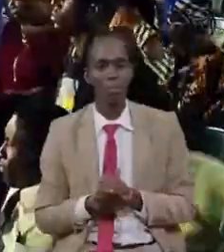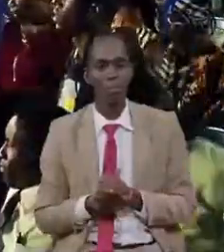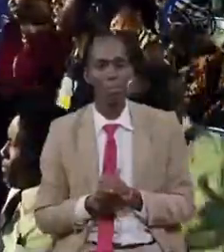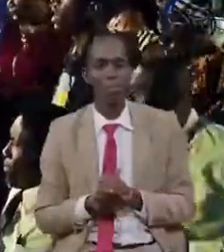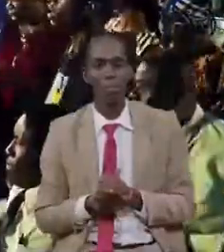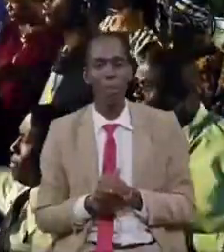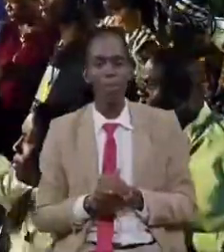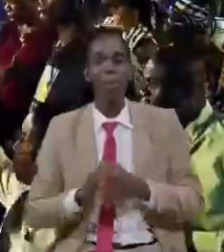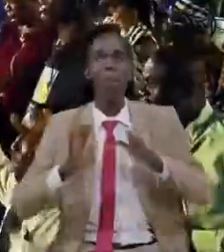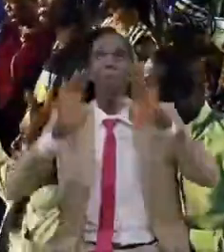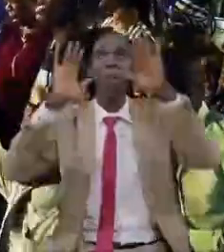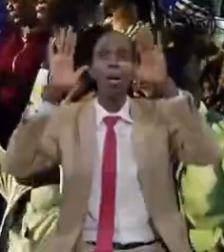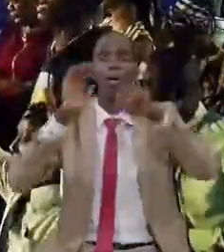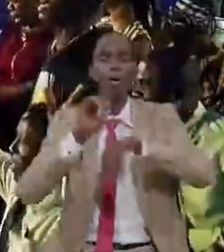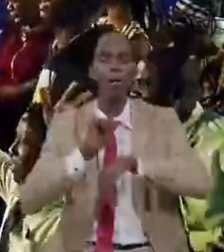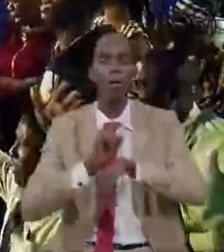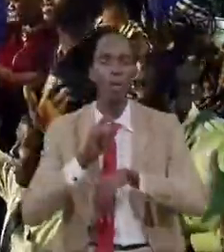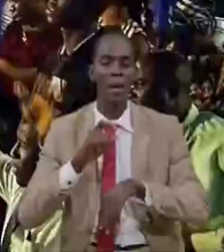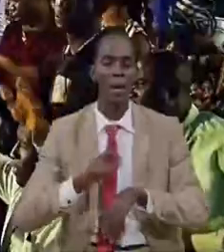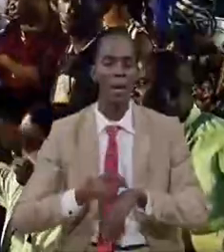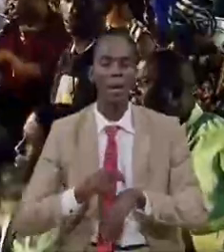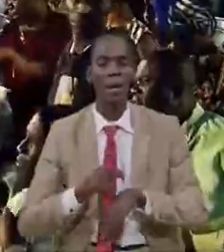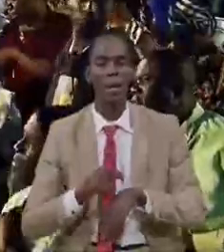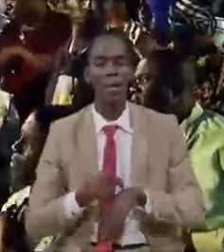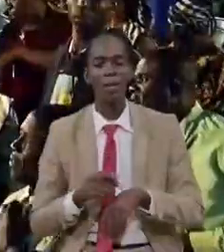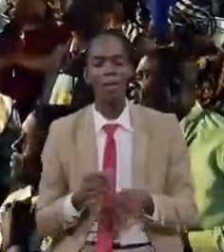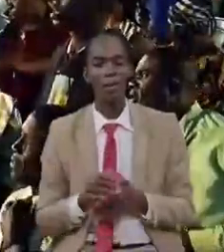Crie plus fort.